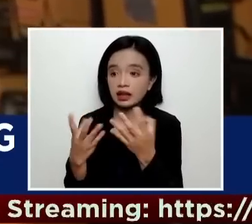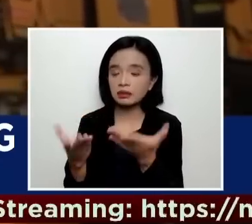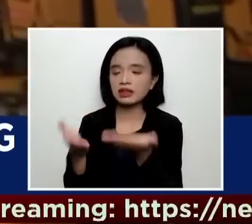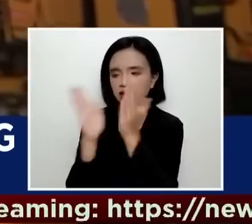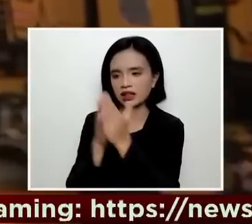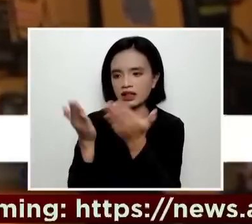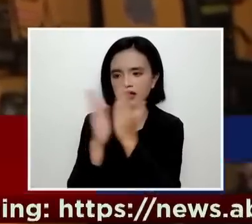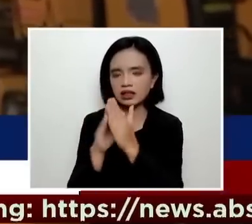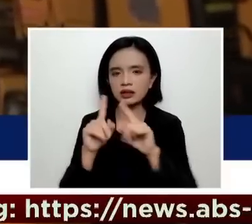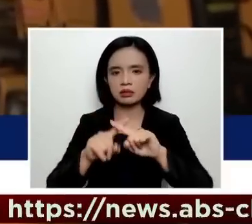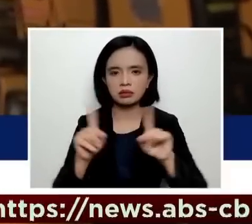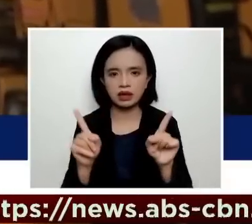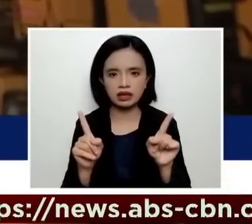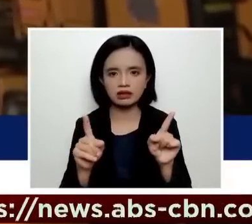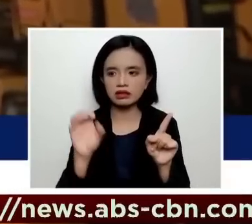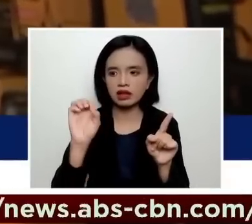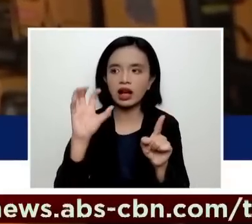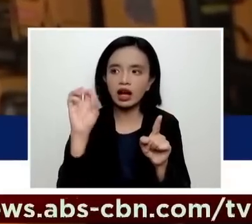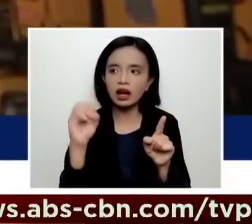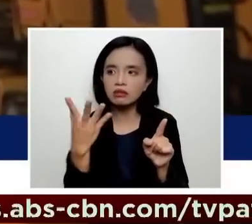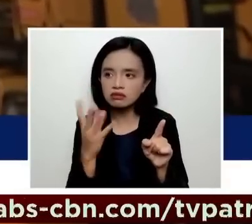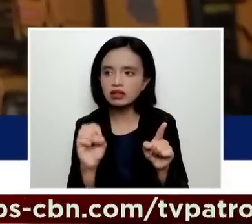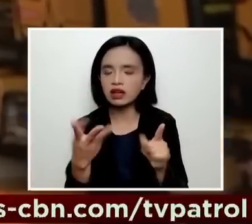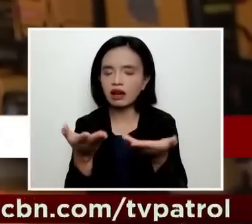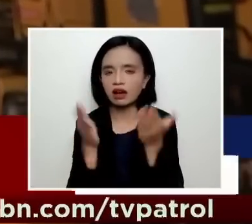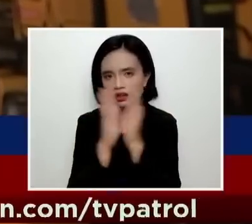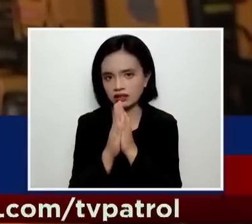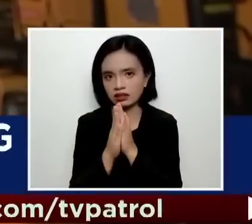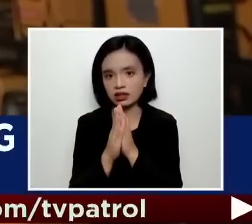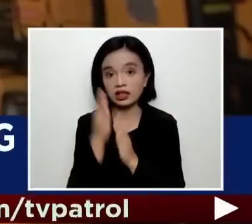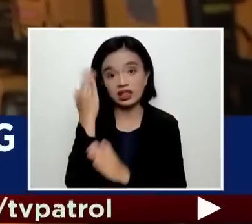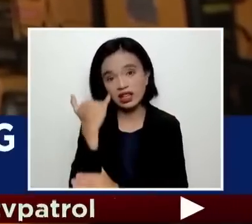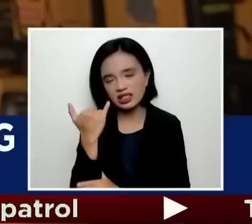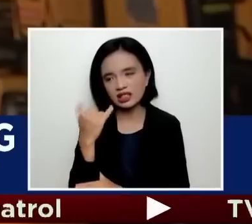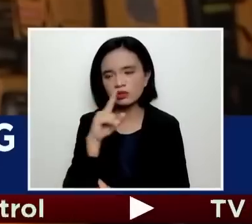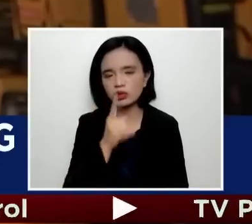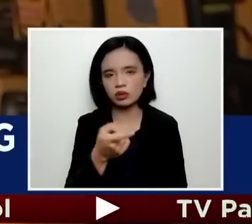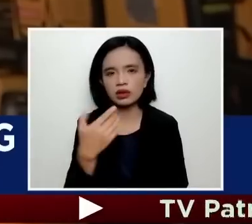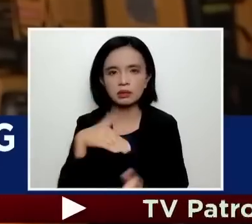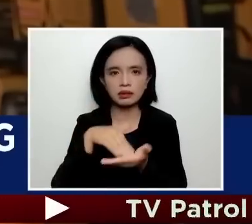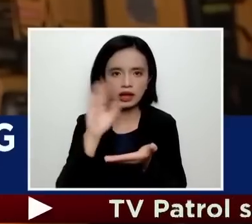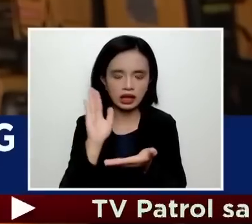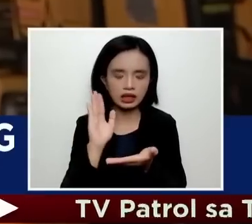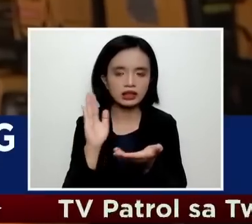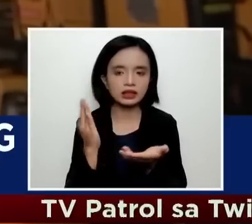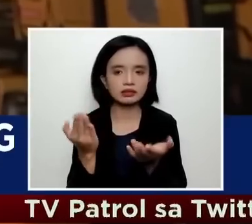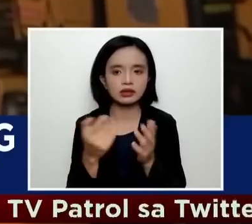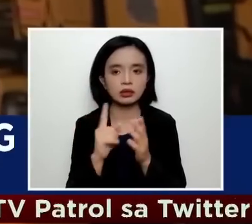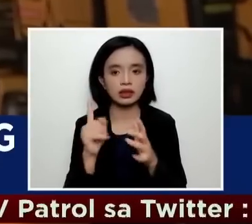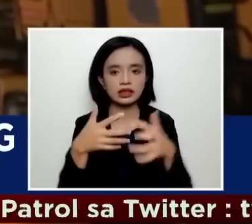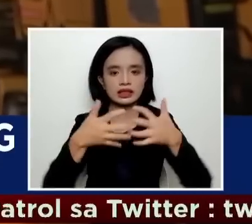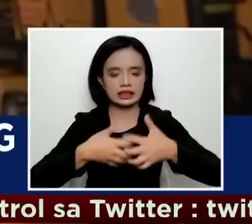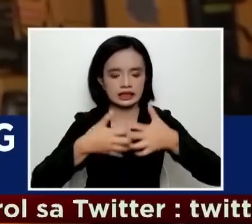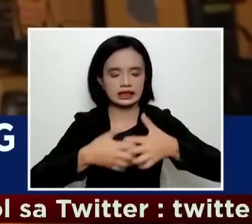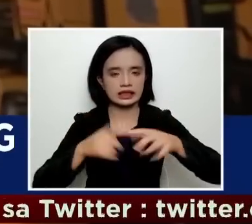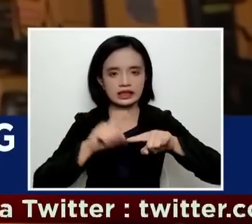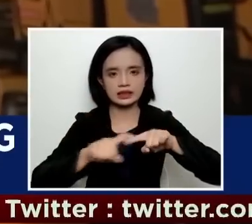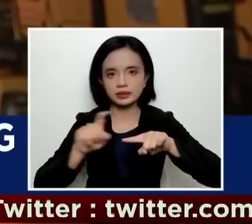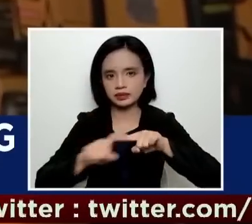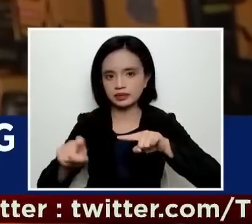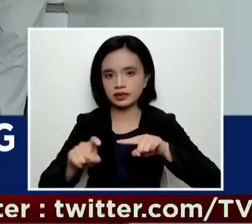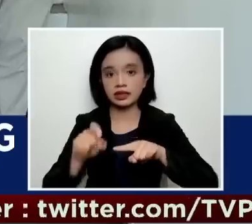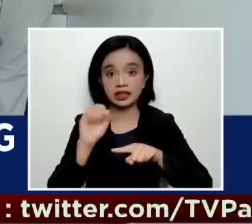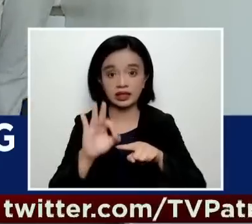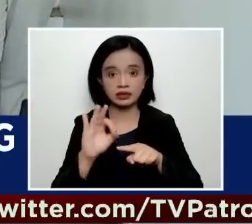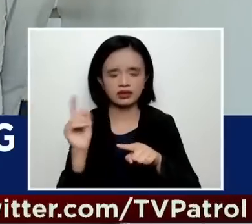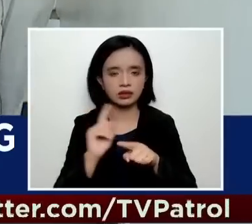lang po nila yung mga price. Kung magkano kasi po, medyo may kataasan po talaga yung price ng generator. Lalo na po pag silent